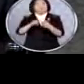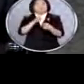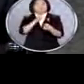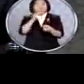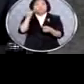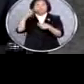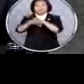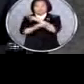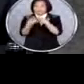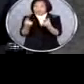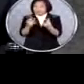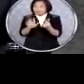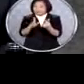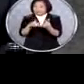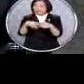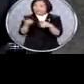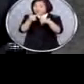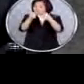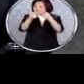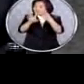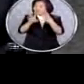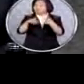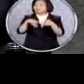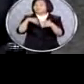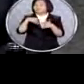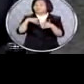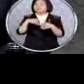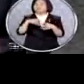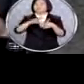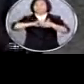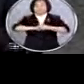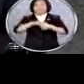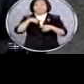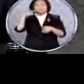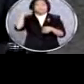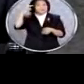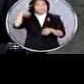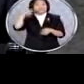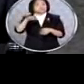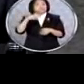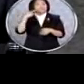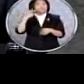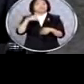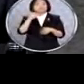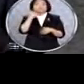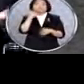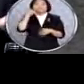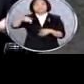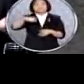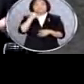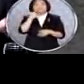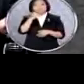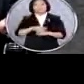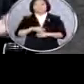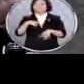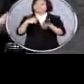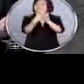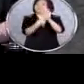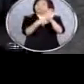的基础之上，这些的共识其实是有相当相当凝结的。比如